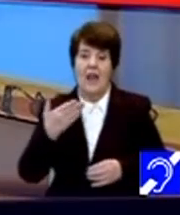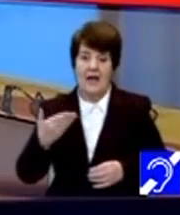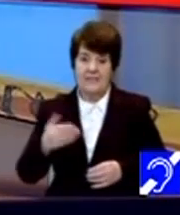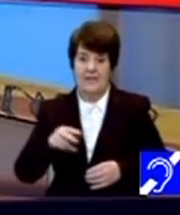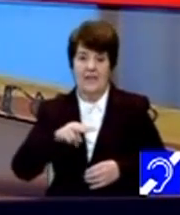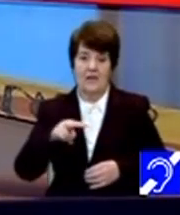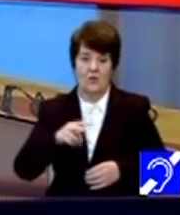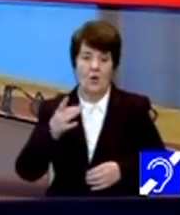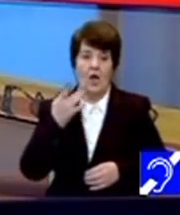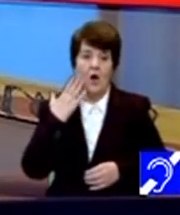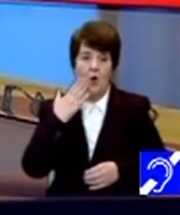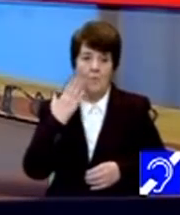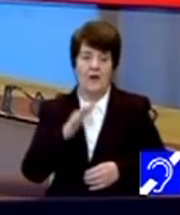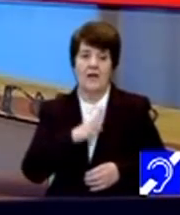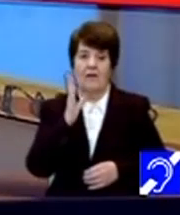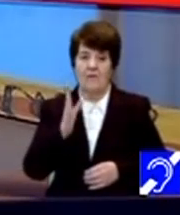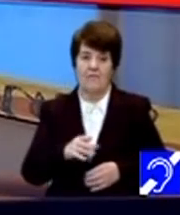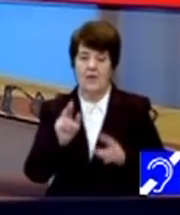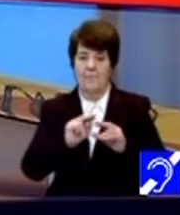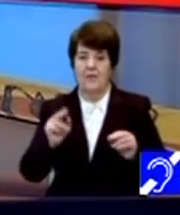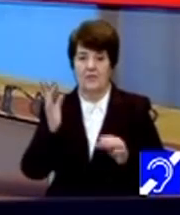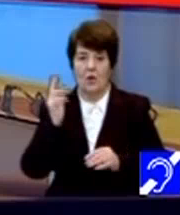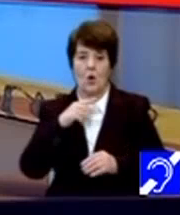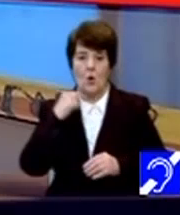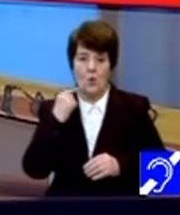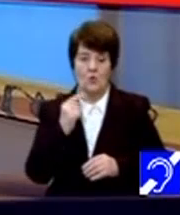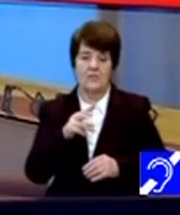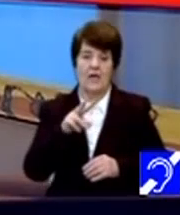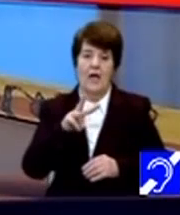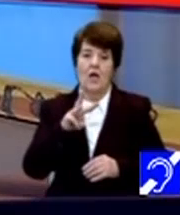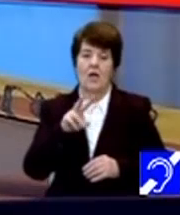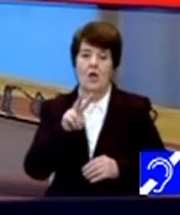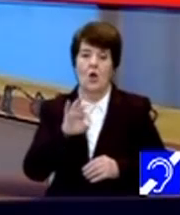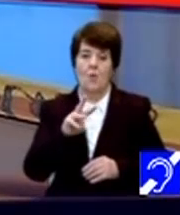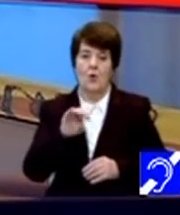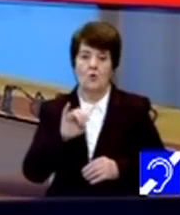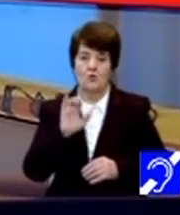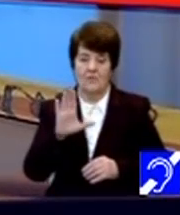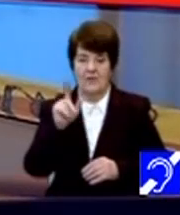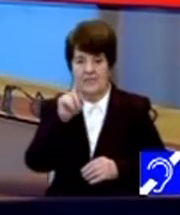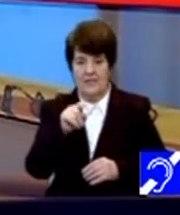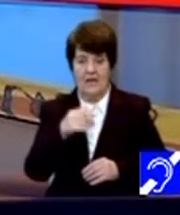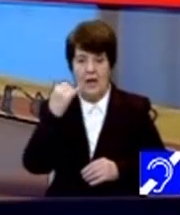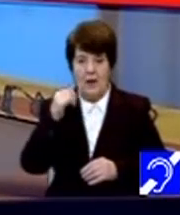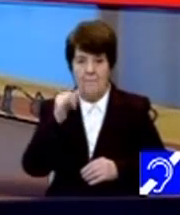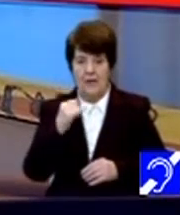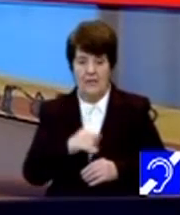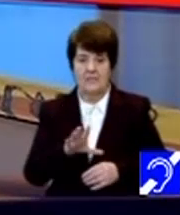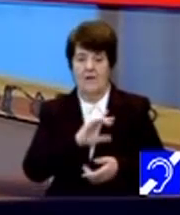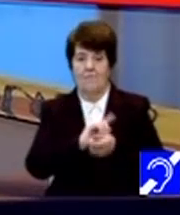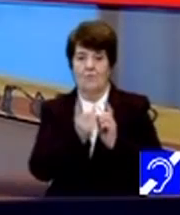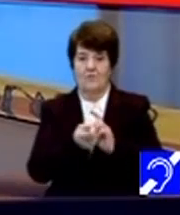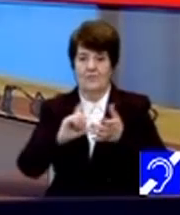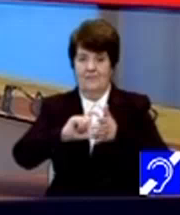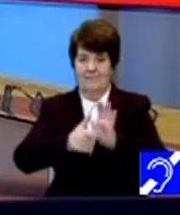Lecțiile de limbă și literatura română vor fi cu mult mai atractive pentru elevii liceului rus Mihail Lomonosov din Bălți. Cabinetul în care învață a